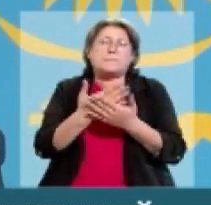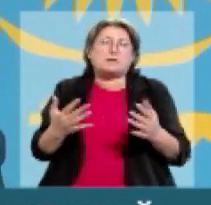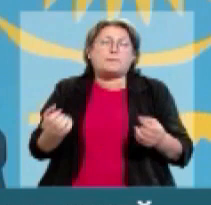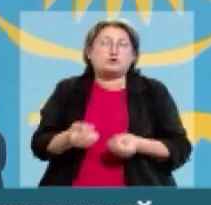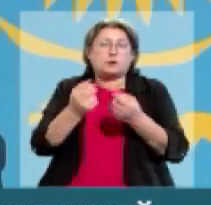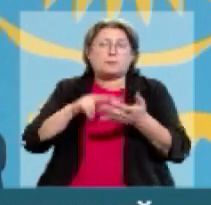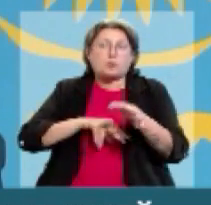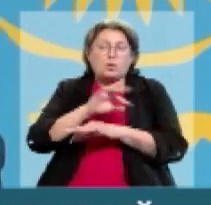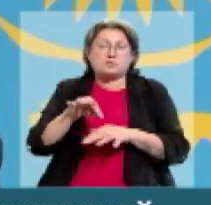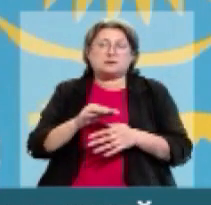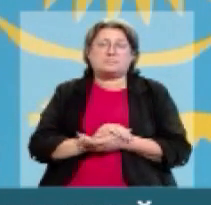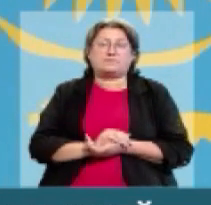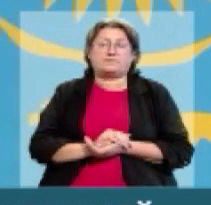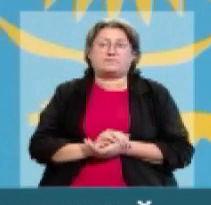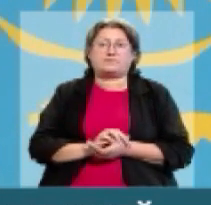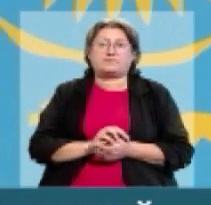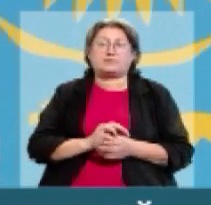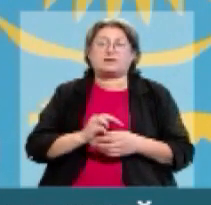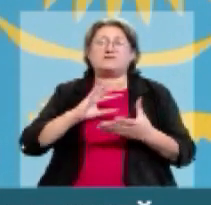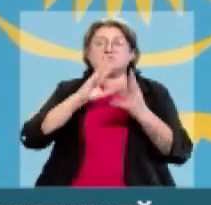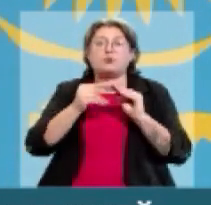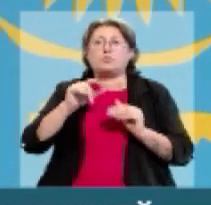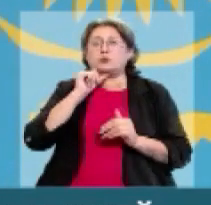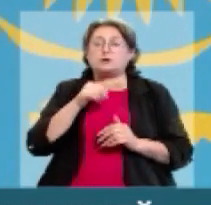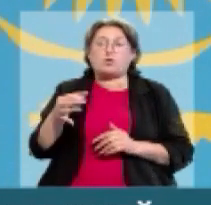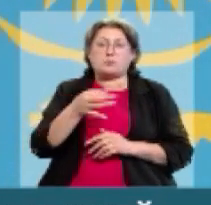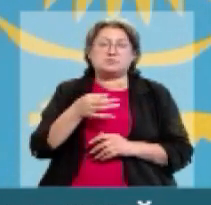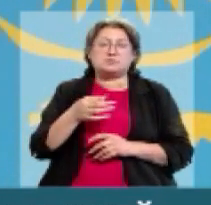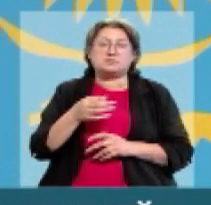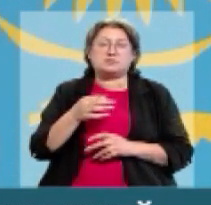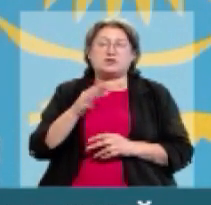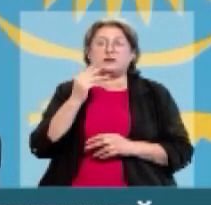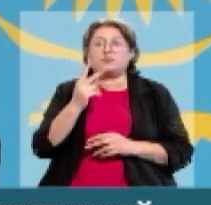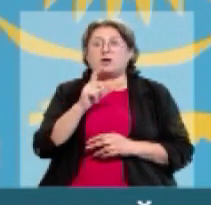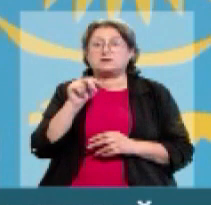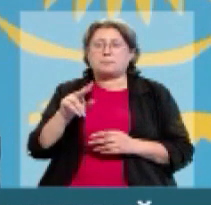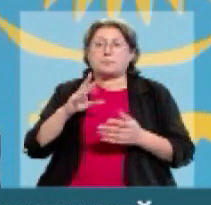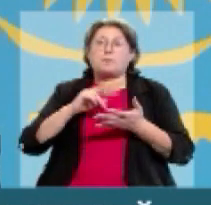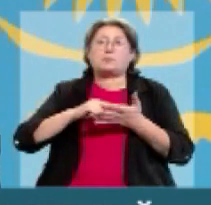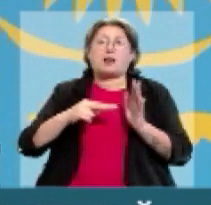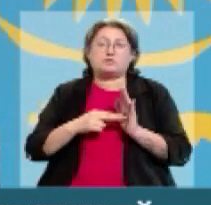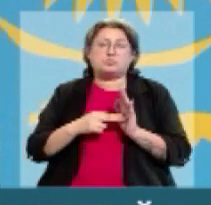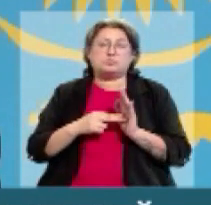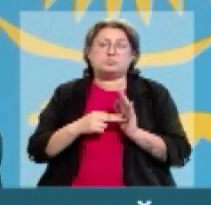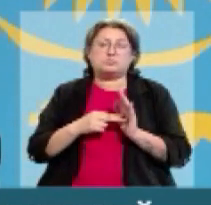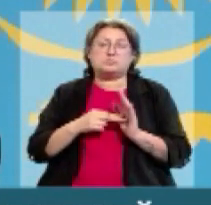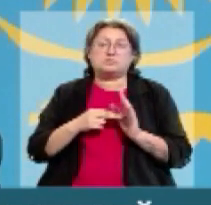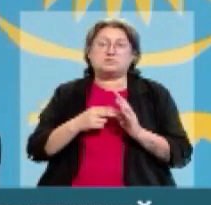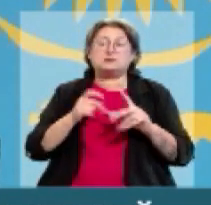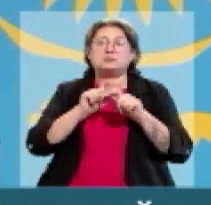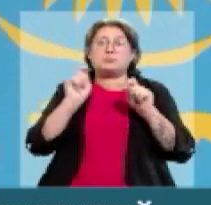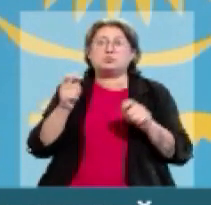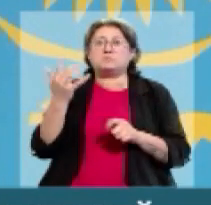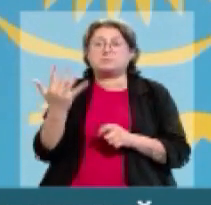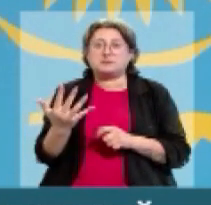проект, поэтому этот проект, он системный, комплексный. Всего по Костомайской области в рамках двух этапов запланировано запуск